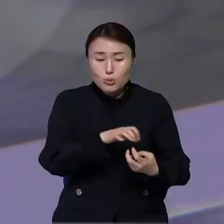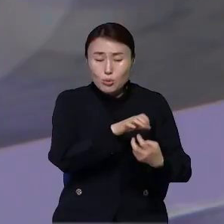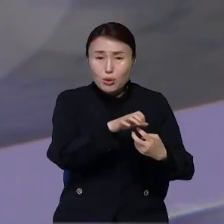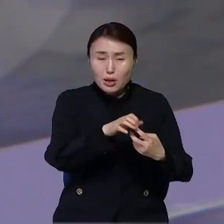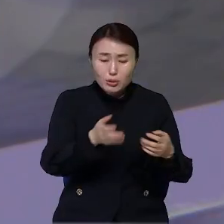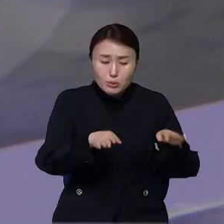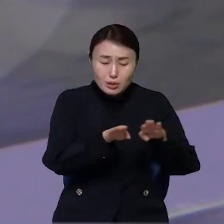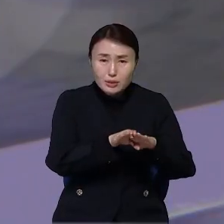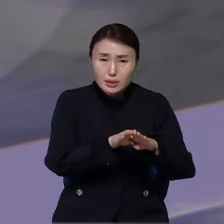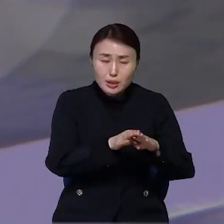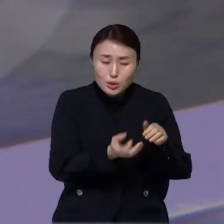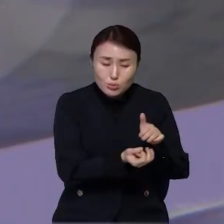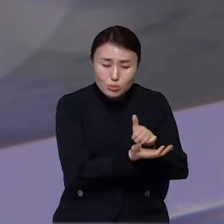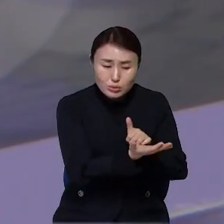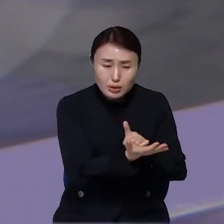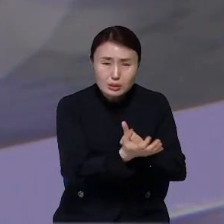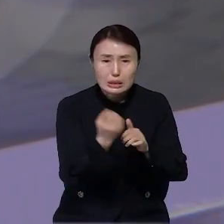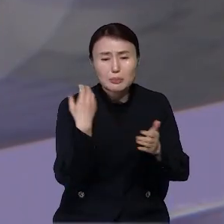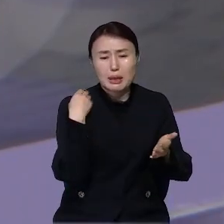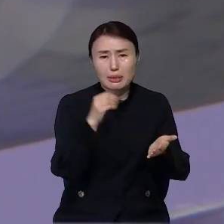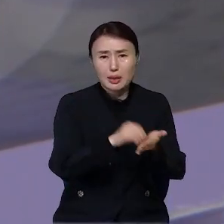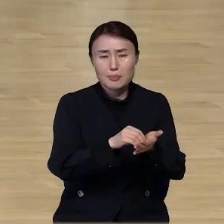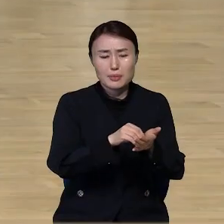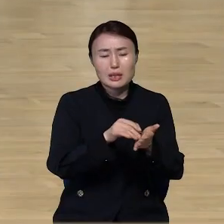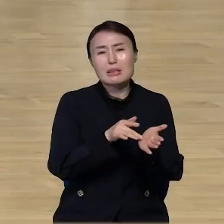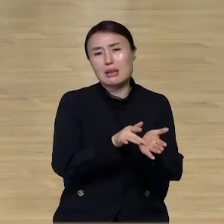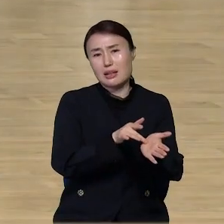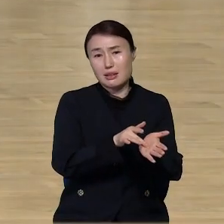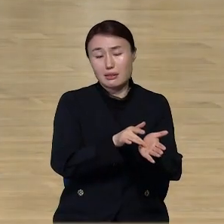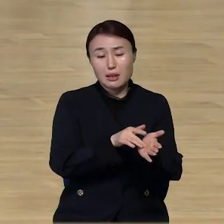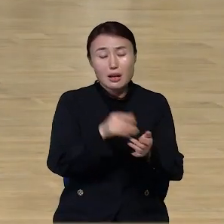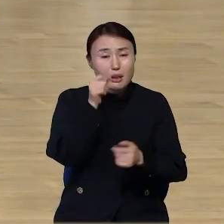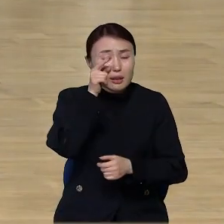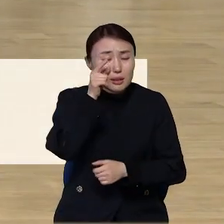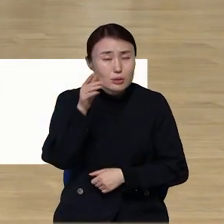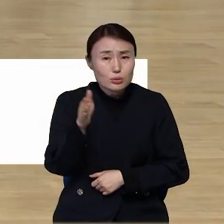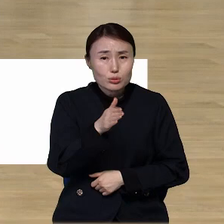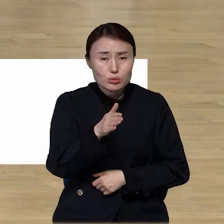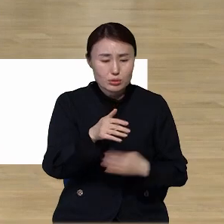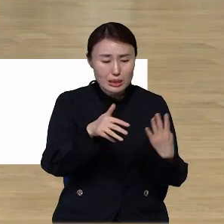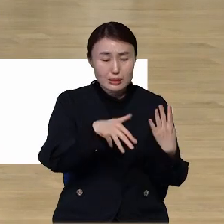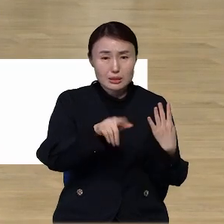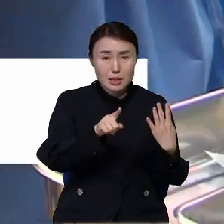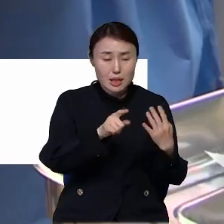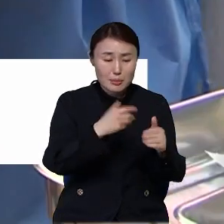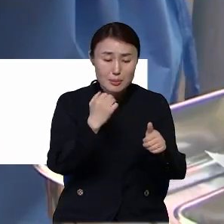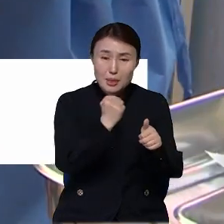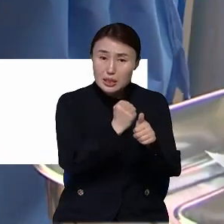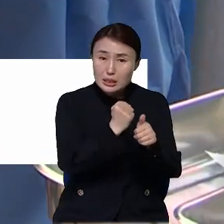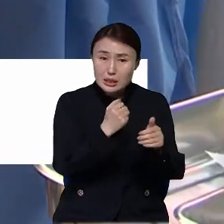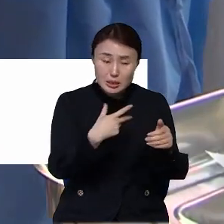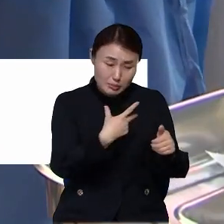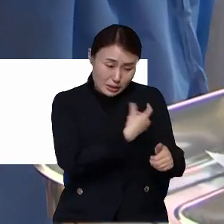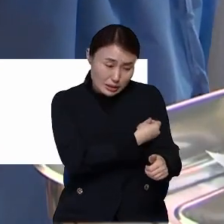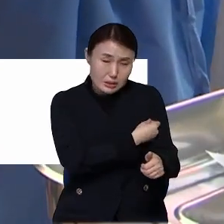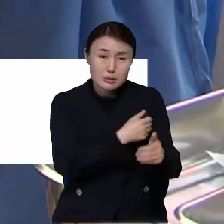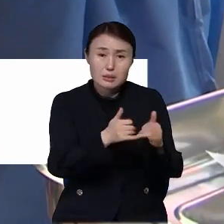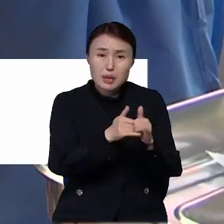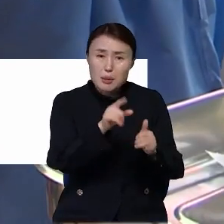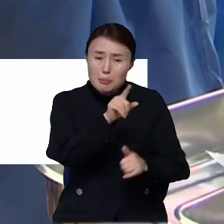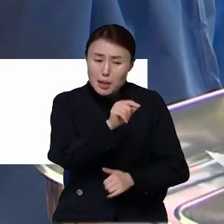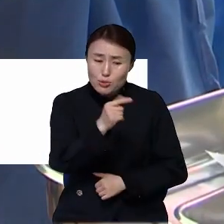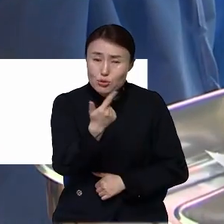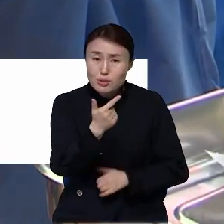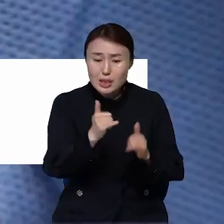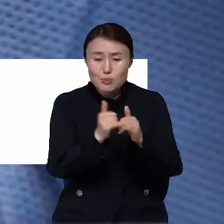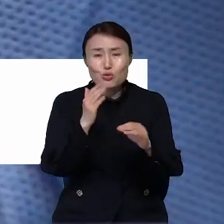다시 반납된 4차 접종용 백신들입니다. 한 달여 동안 광주의 4차 백신 대상자 1만 6천여 명 중 6천여 명만